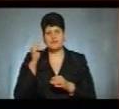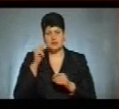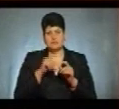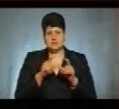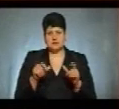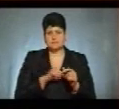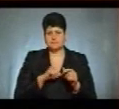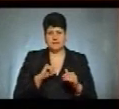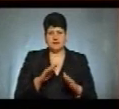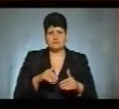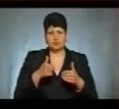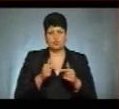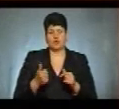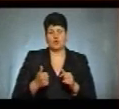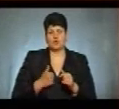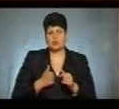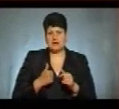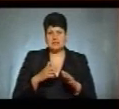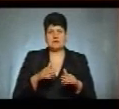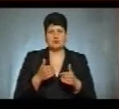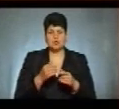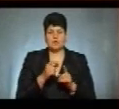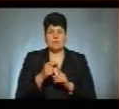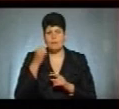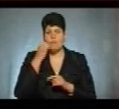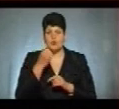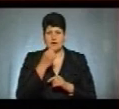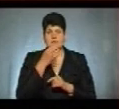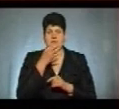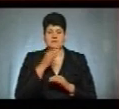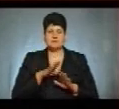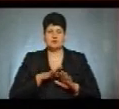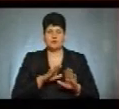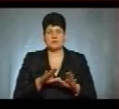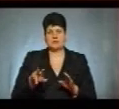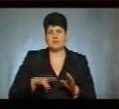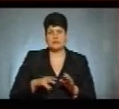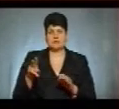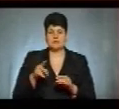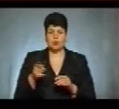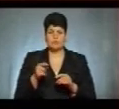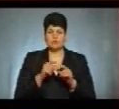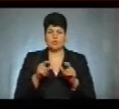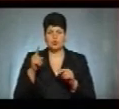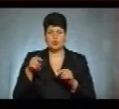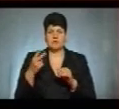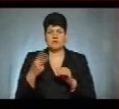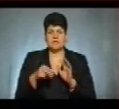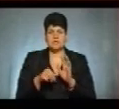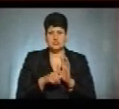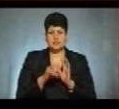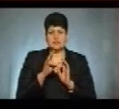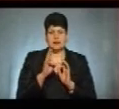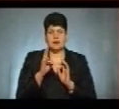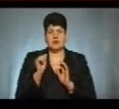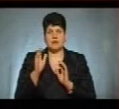символічно звернулися до солдатів зі словами подяки, повідомила заступник директора Тернопільської школи номер 26 Наталія